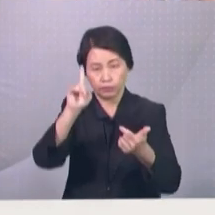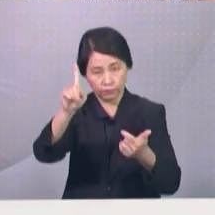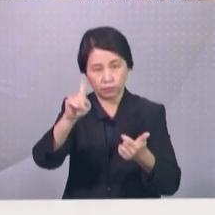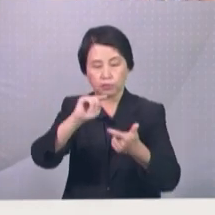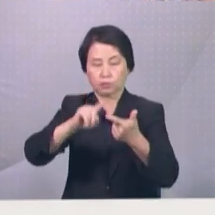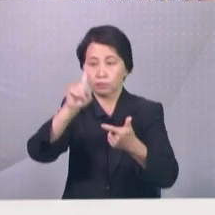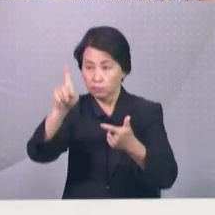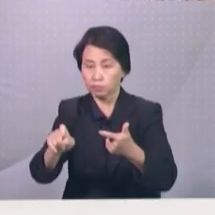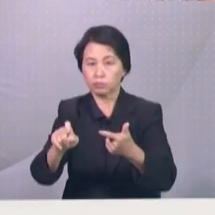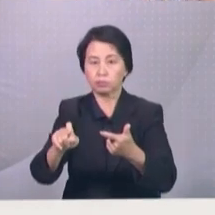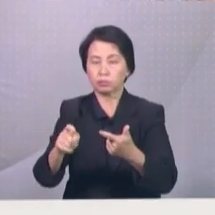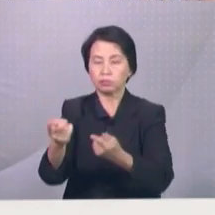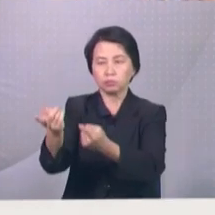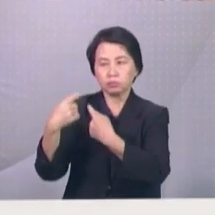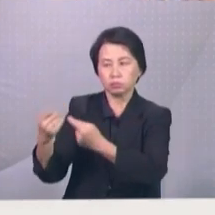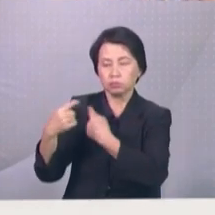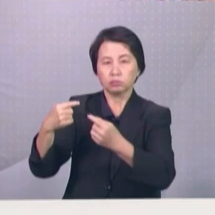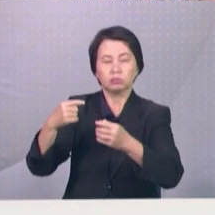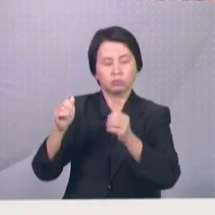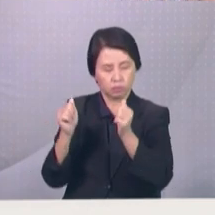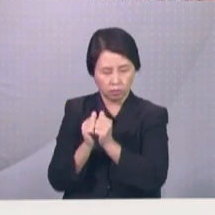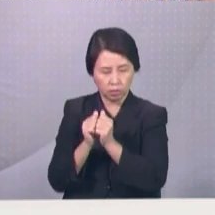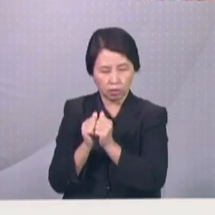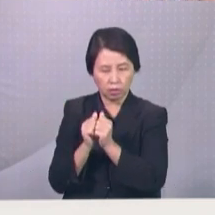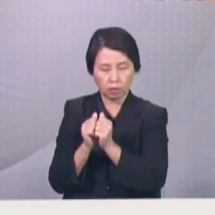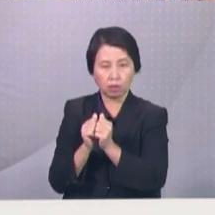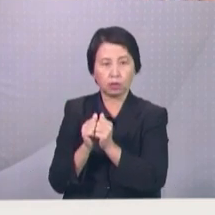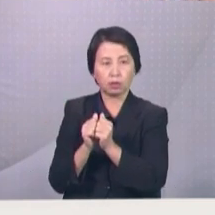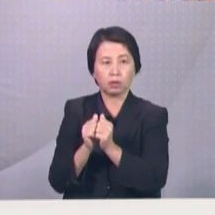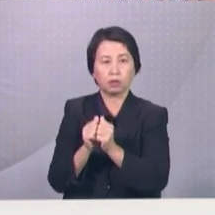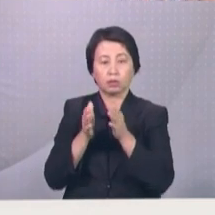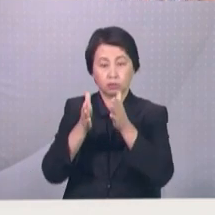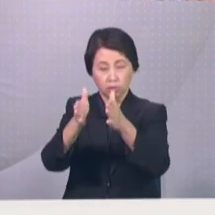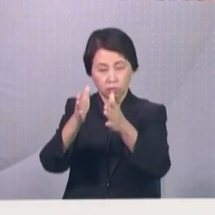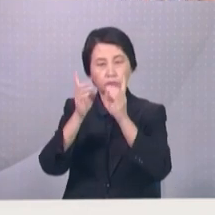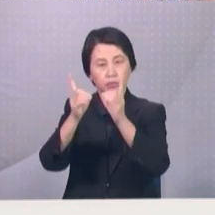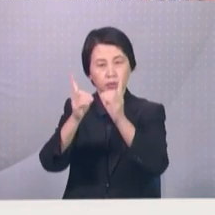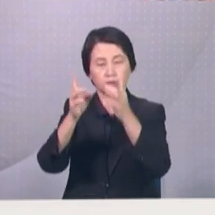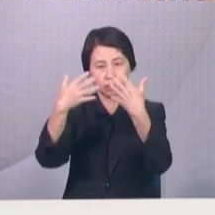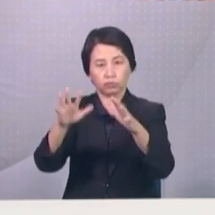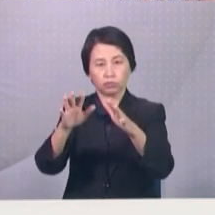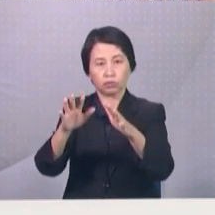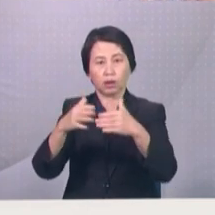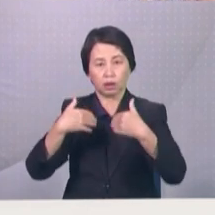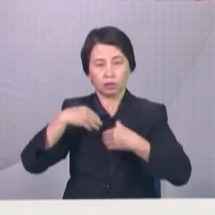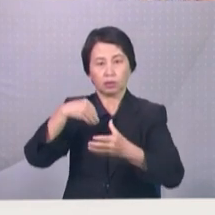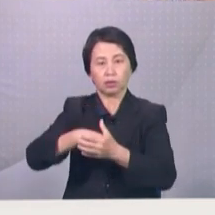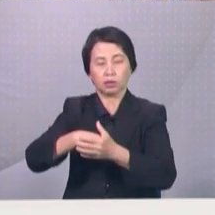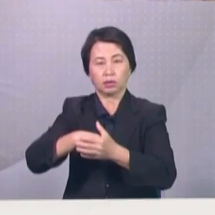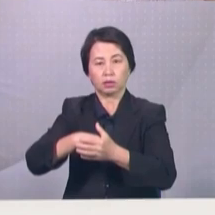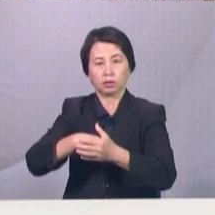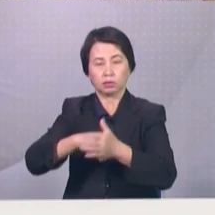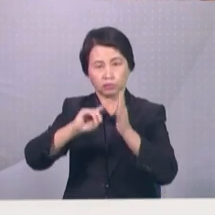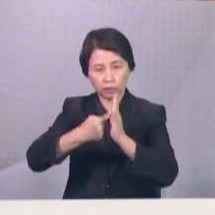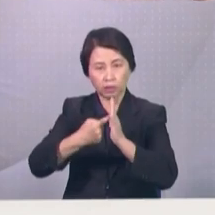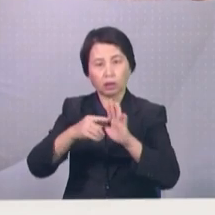Ya. Soalan kedua ialah mengenai maklum balas mengenai dengan saluran pendidikan yang telah pun ke udara sepanjang PKP ini. Bagaimana